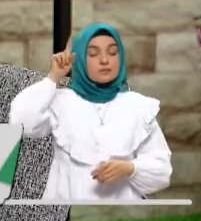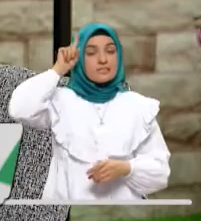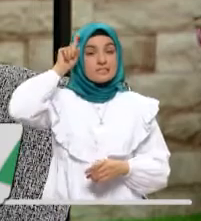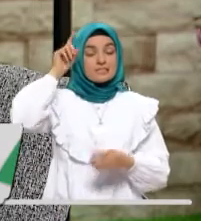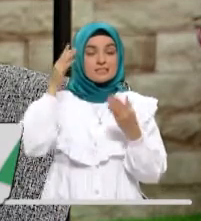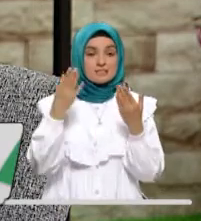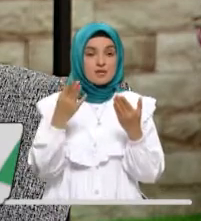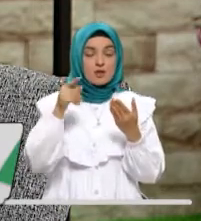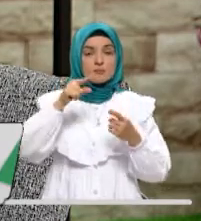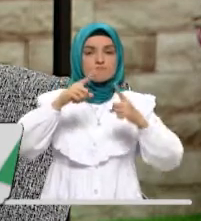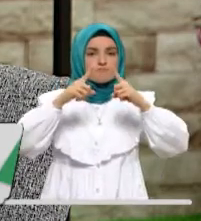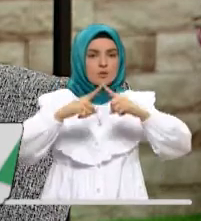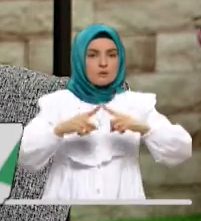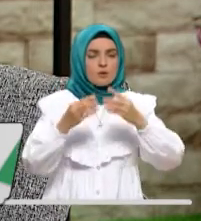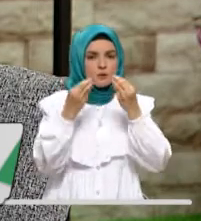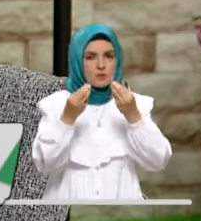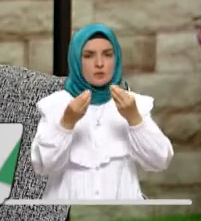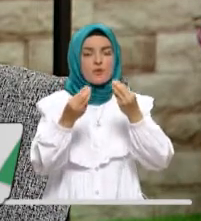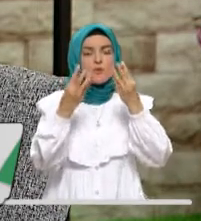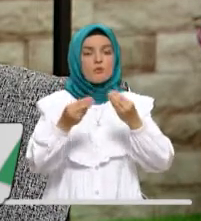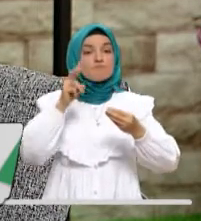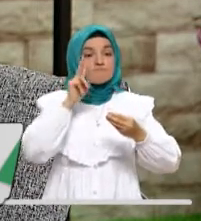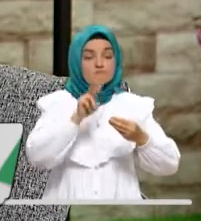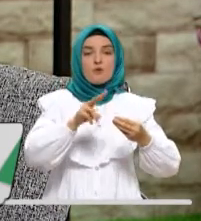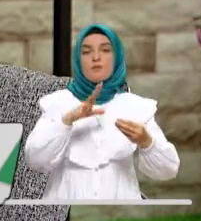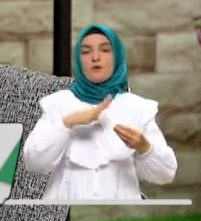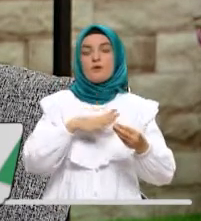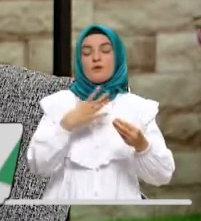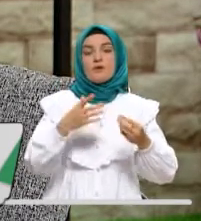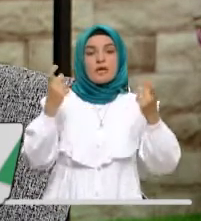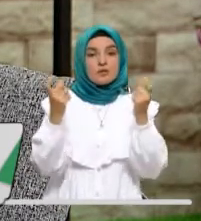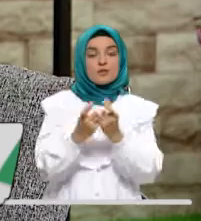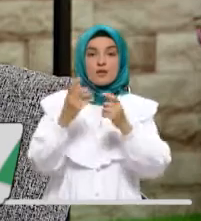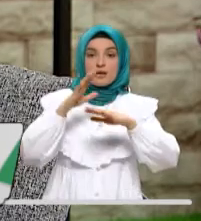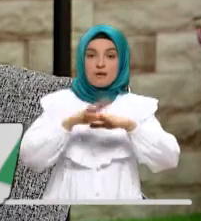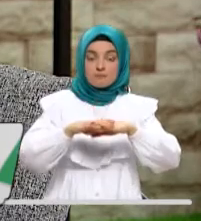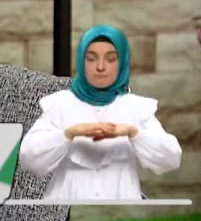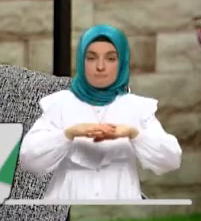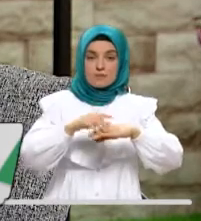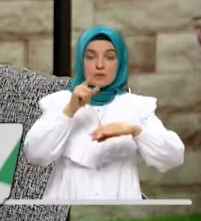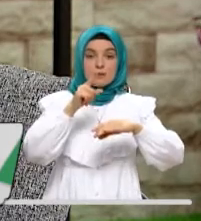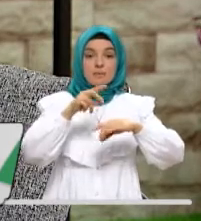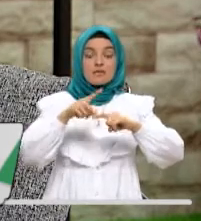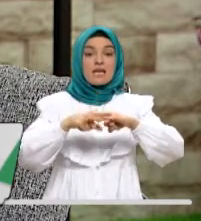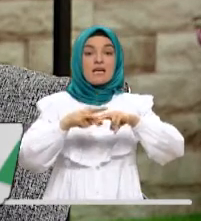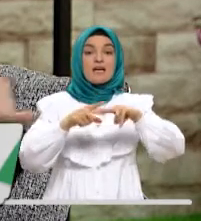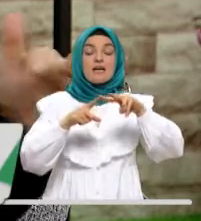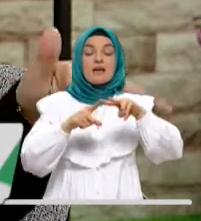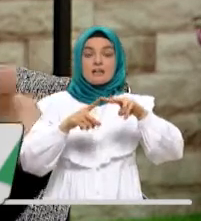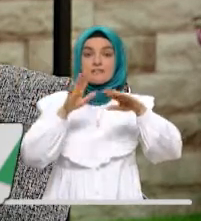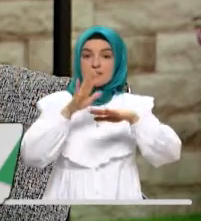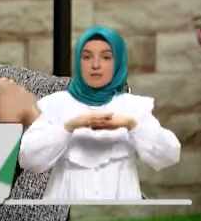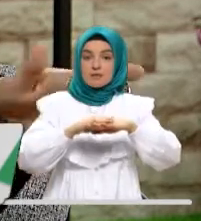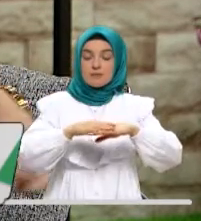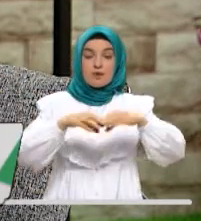bu matematikte ne kadar iyi olduklarını gösteriyor. Şimdi külliyeyi inşa etti değil mi? İçerisine bir han yaptırıyor. Han demek ne demek? İçerisinde